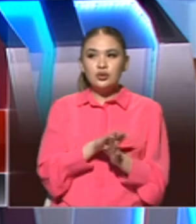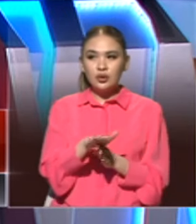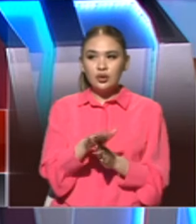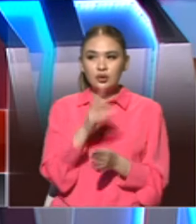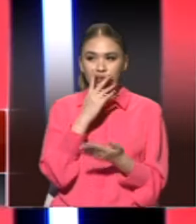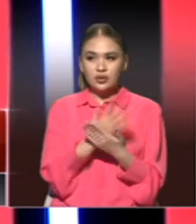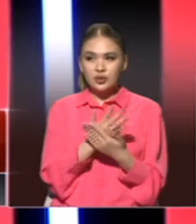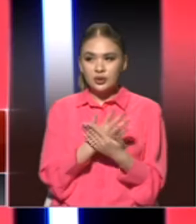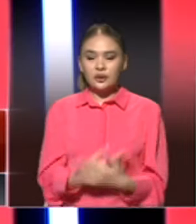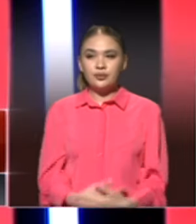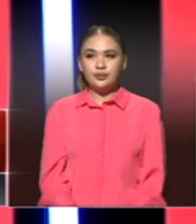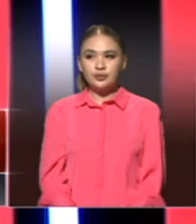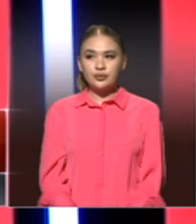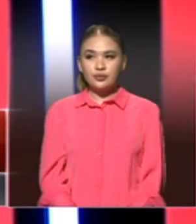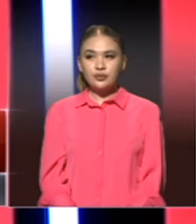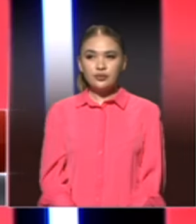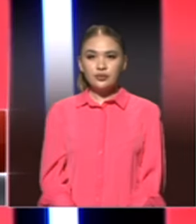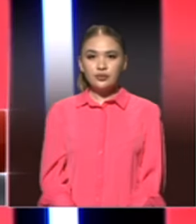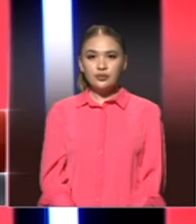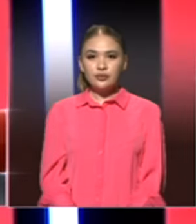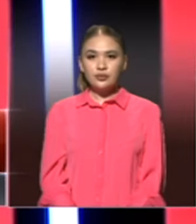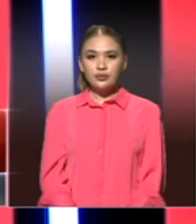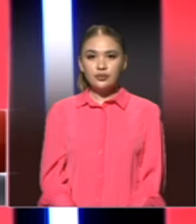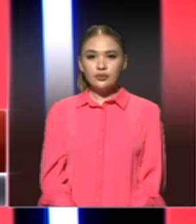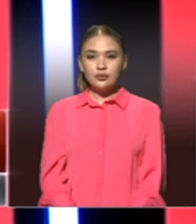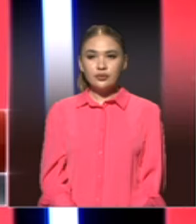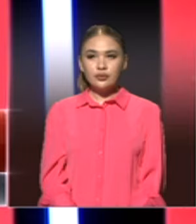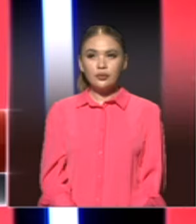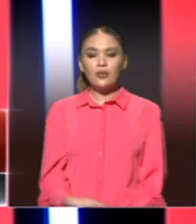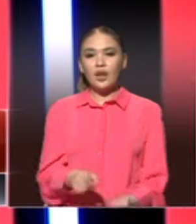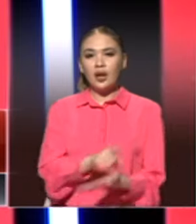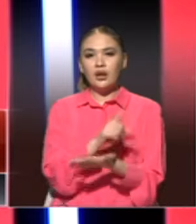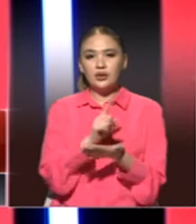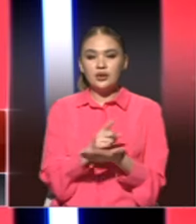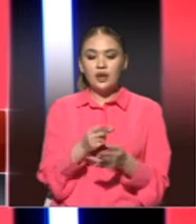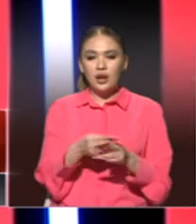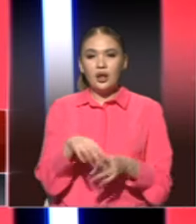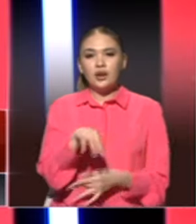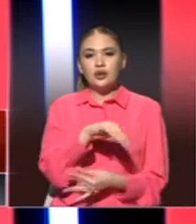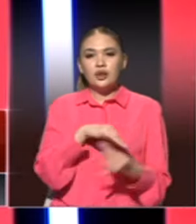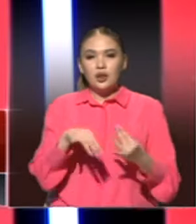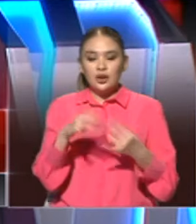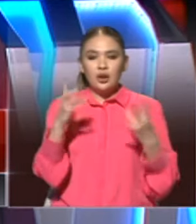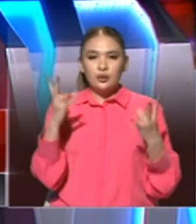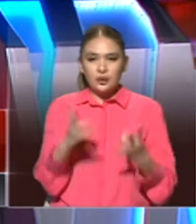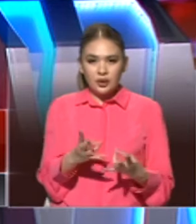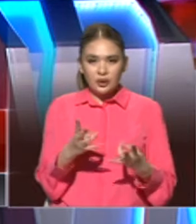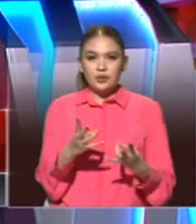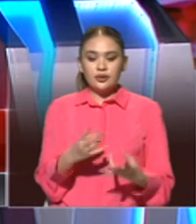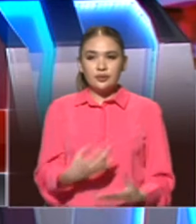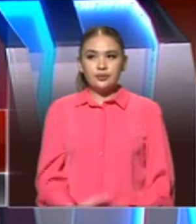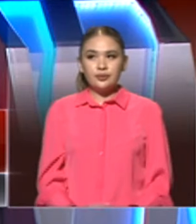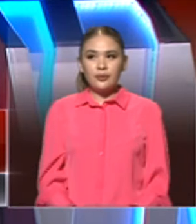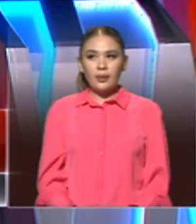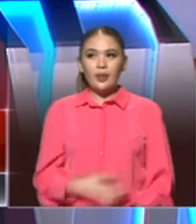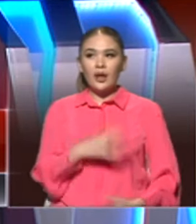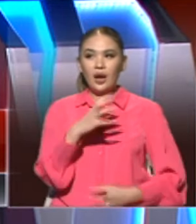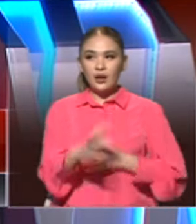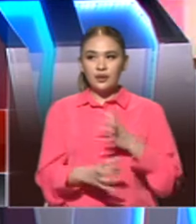айтпақшы. Орынша ма? Әрине, бұл мәселені талқылау керек. Бұл енді